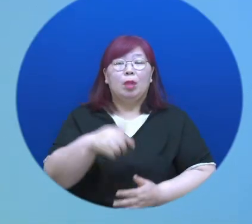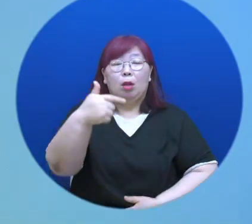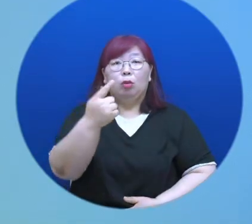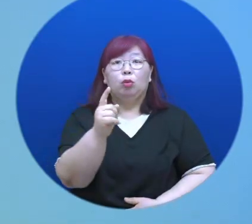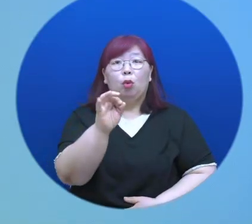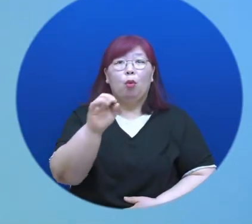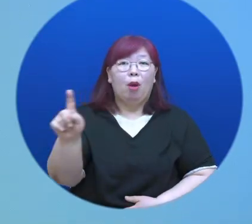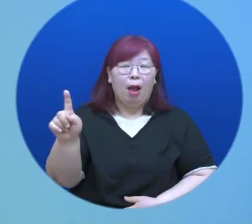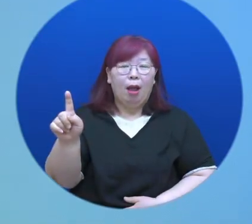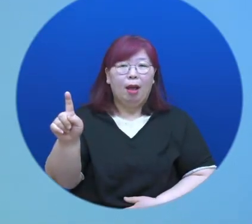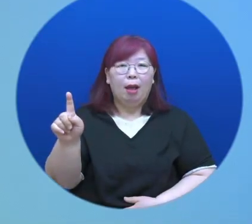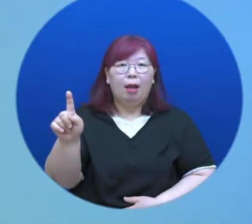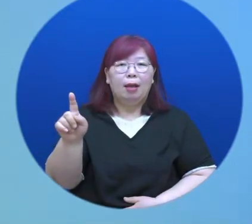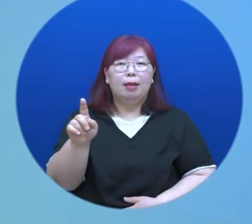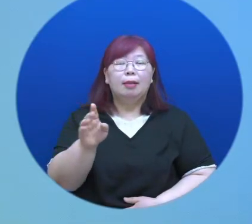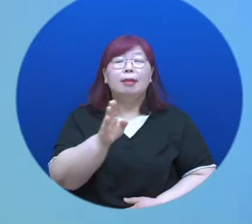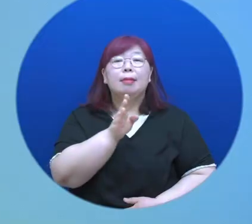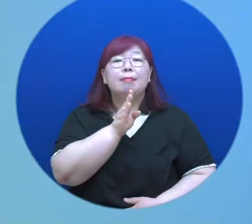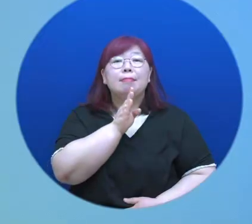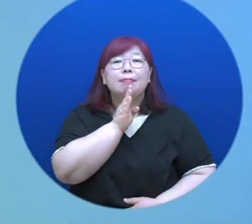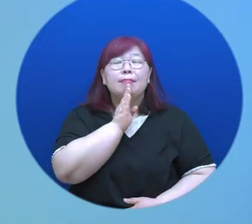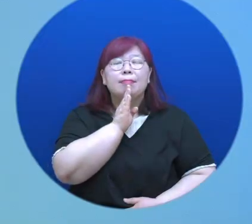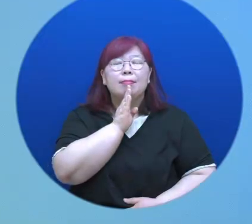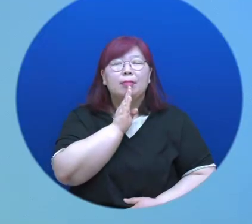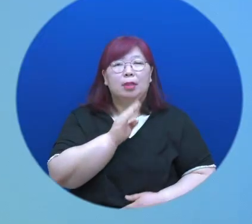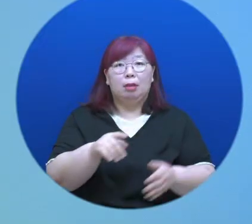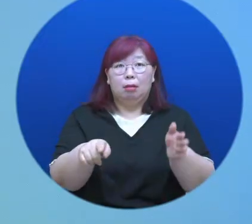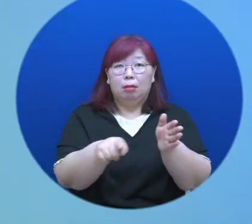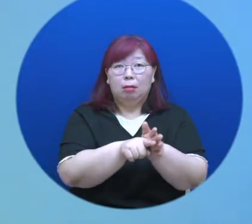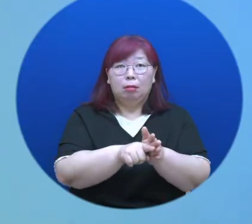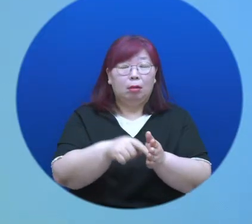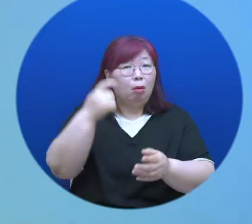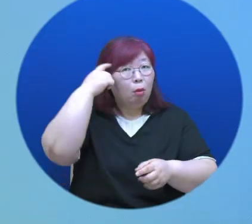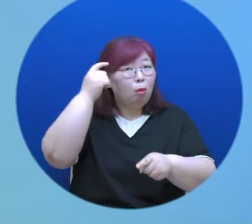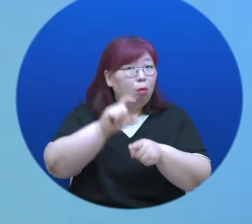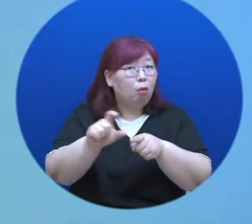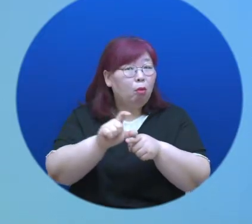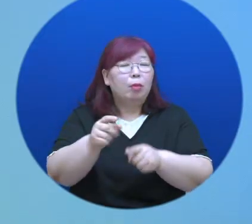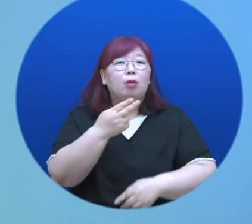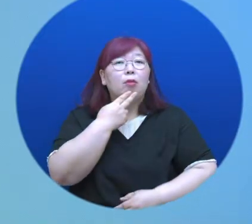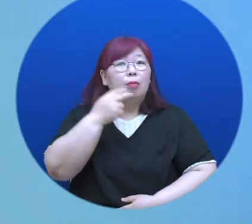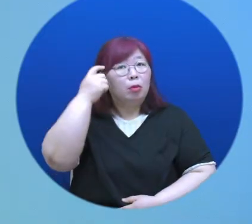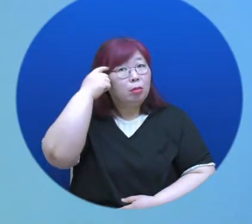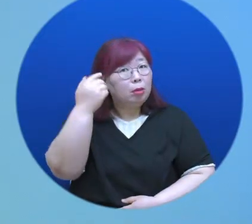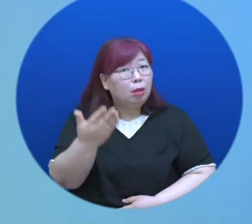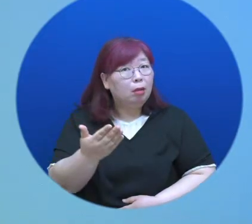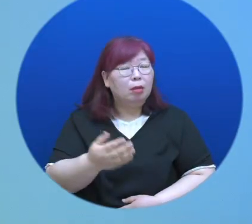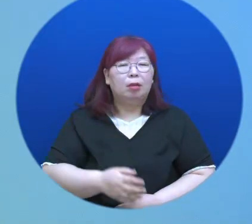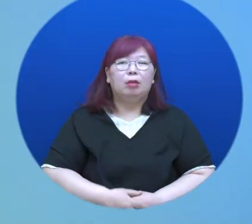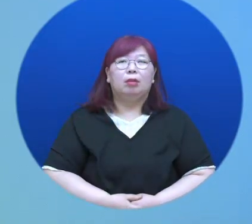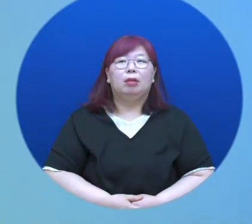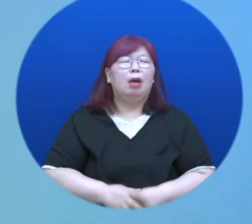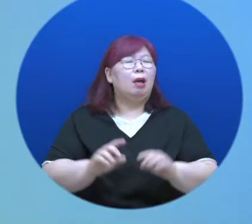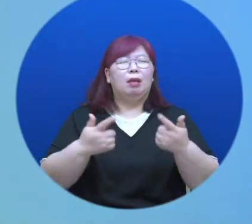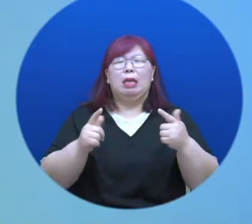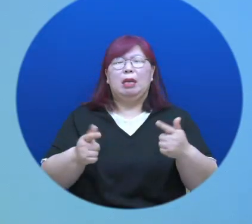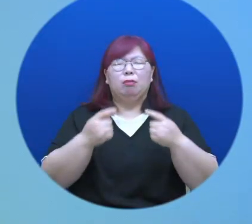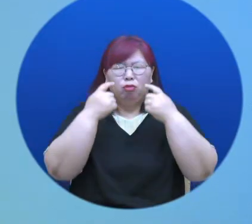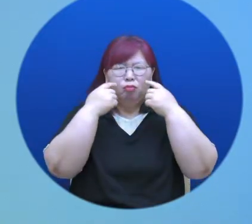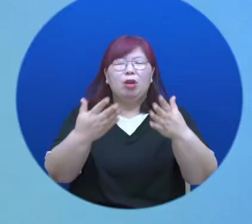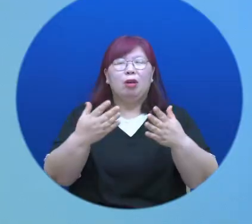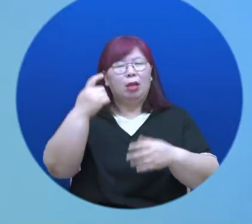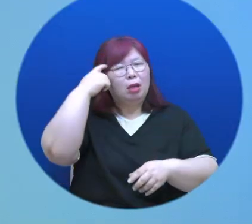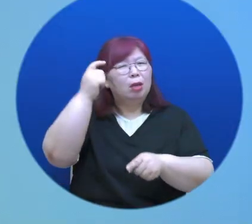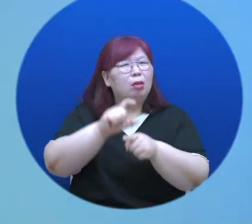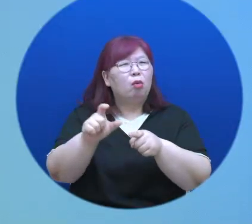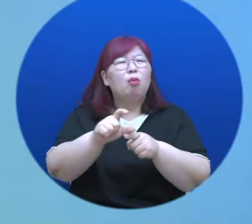노아에게는 신앙적인 고민이 없었을까요? 그 어려움이 없었을까요? 아니요, 분명히 있었을